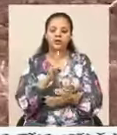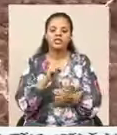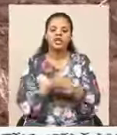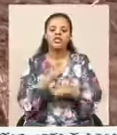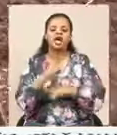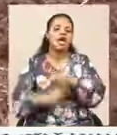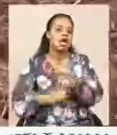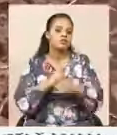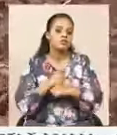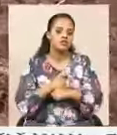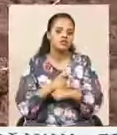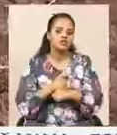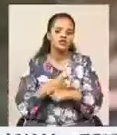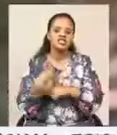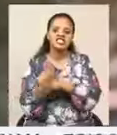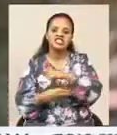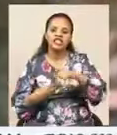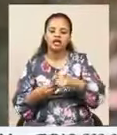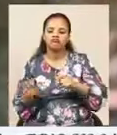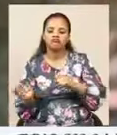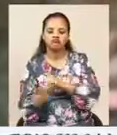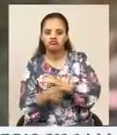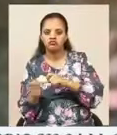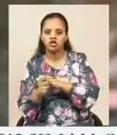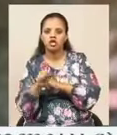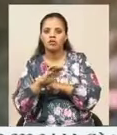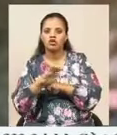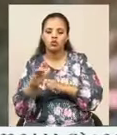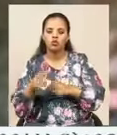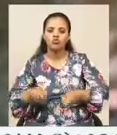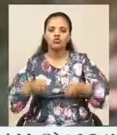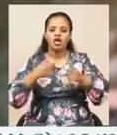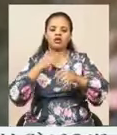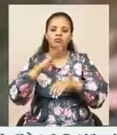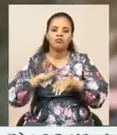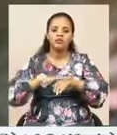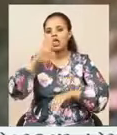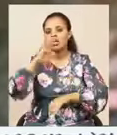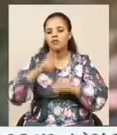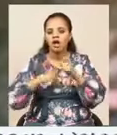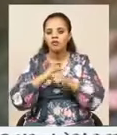ተከታታይ አመታት ስንዴ ተዘርቶ ከ100 ኩንታል በላይ በየአመቱ